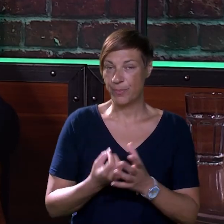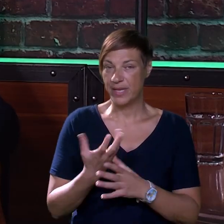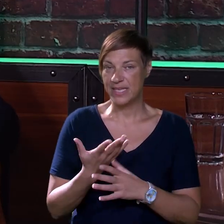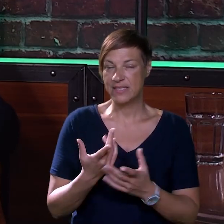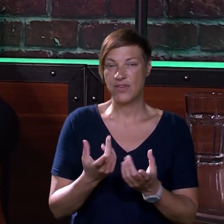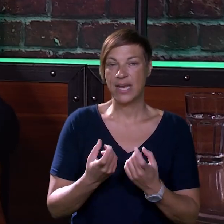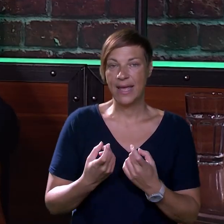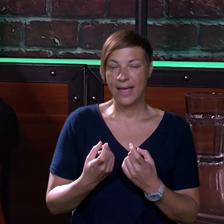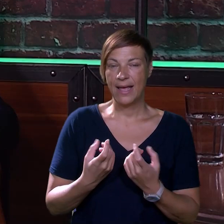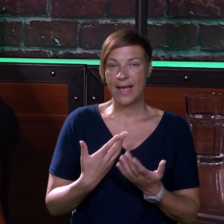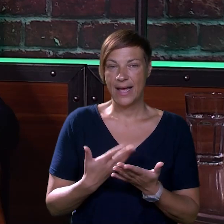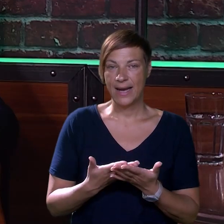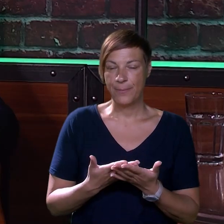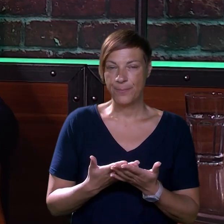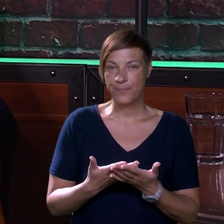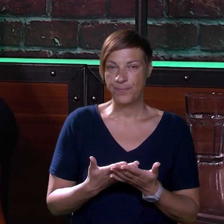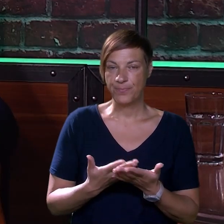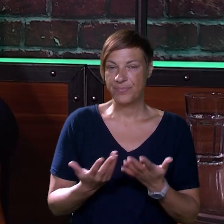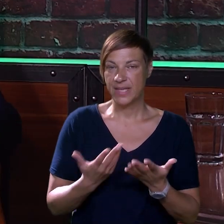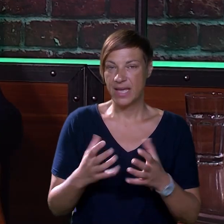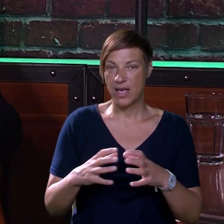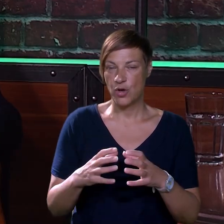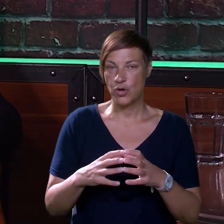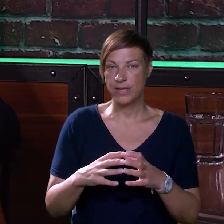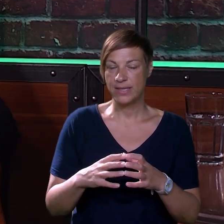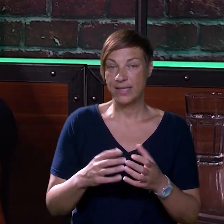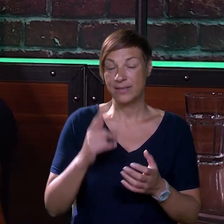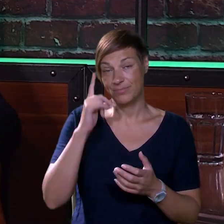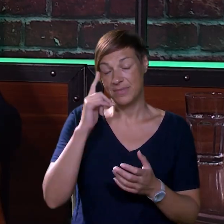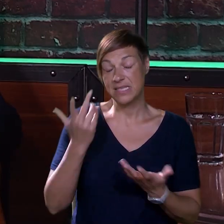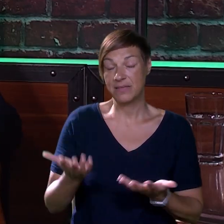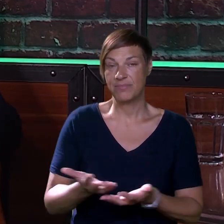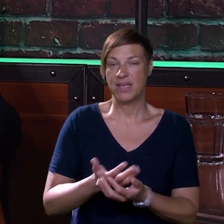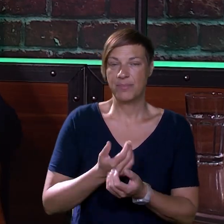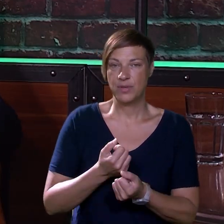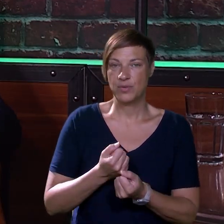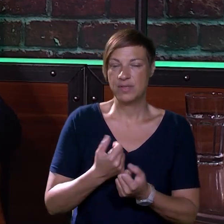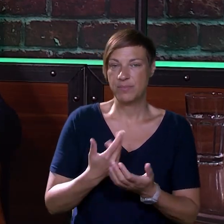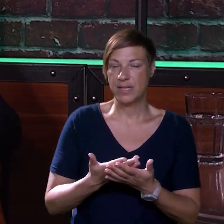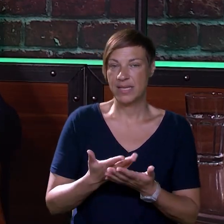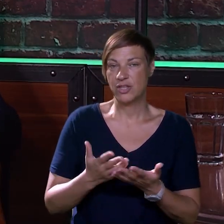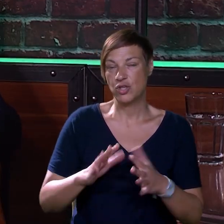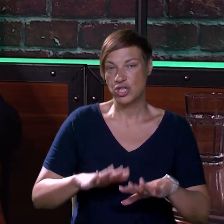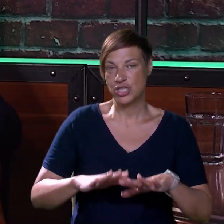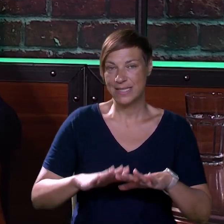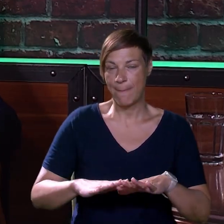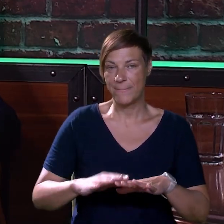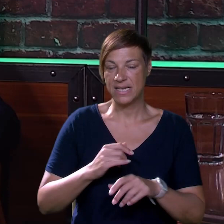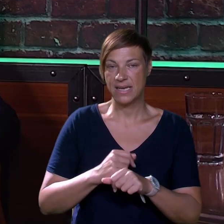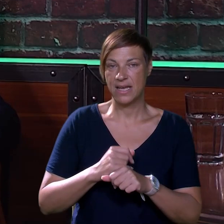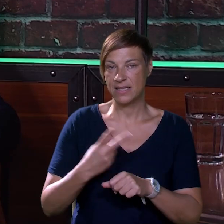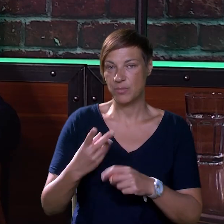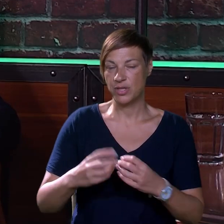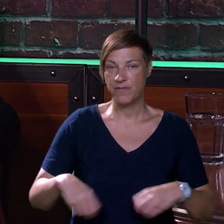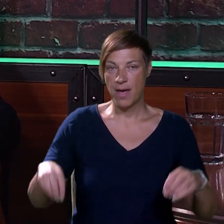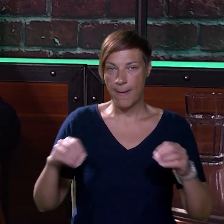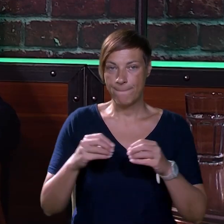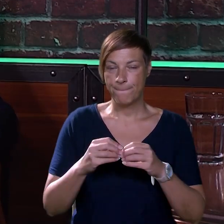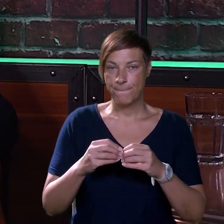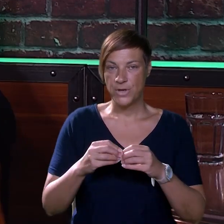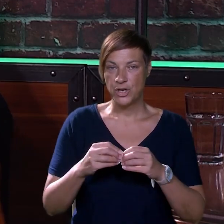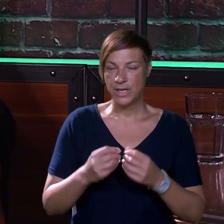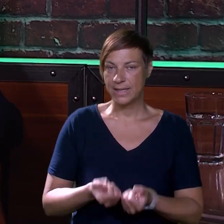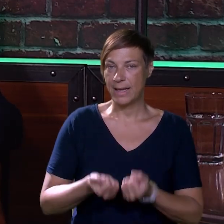resursi, ali kao odjel mislim da bi opstali, to je moj dio, da malo još to stabiliziramo. Radimo dva projekta, to